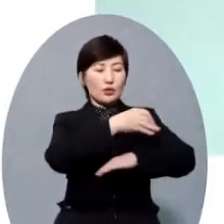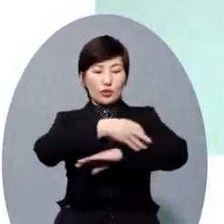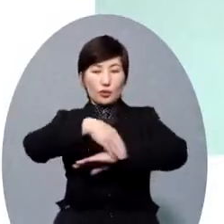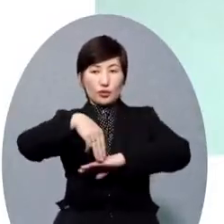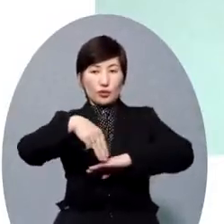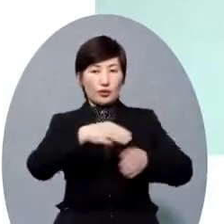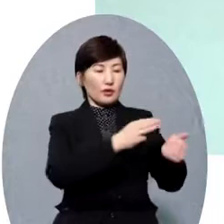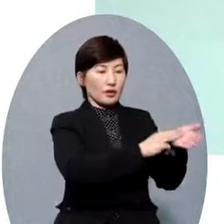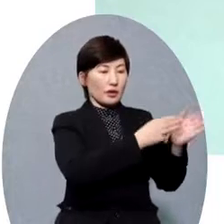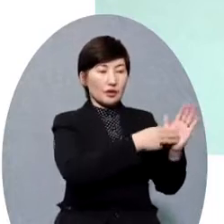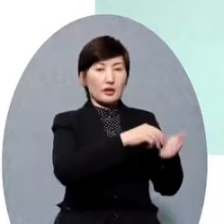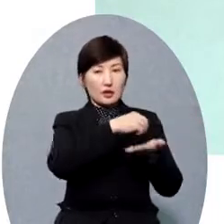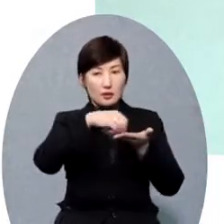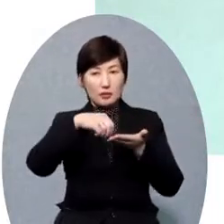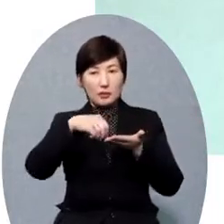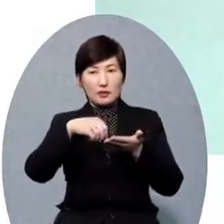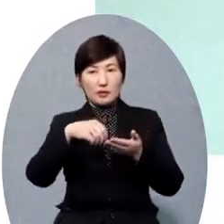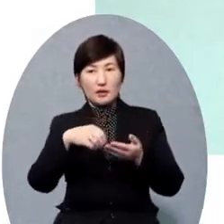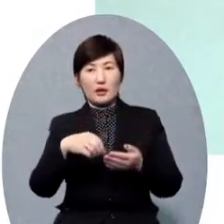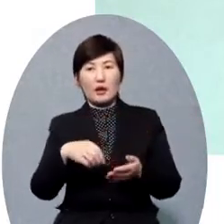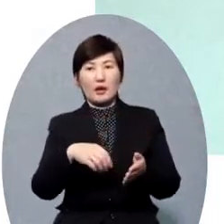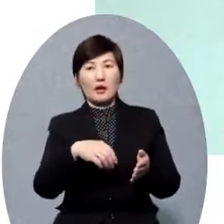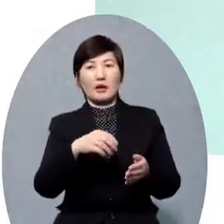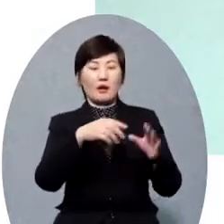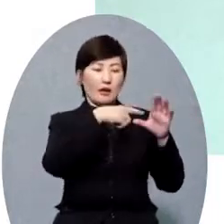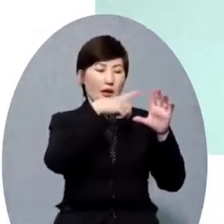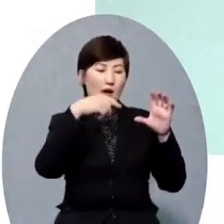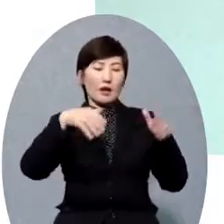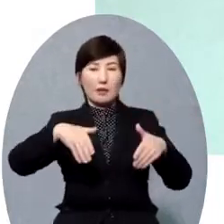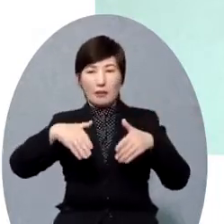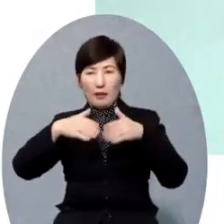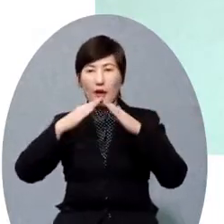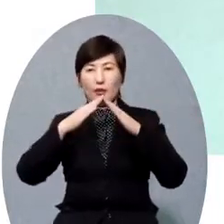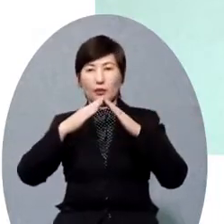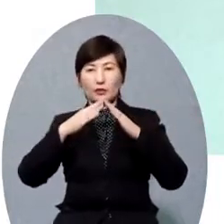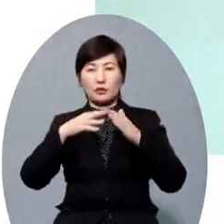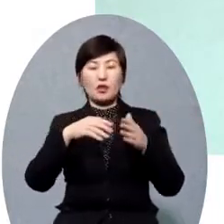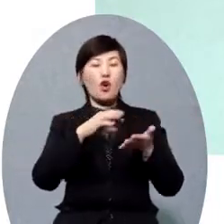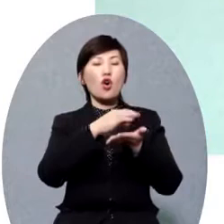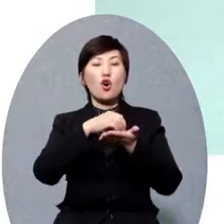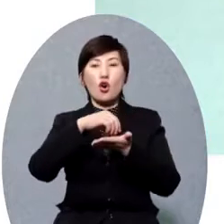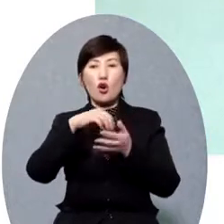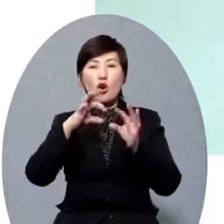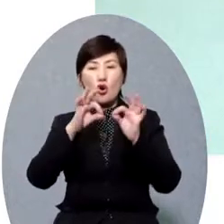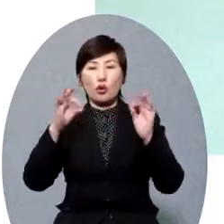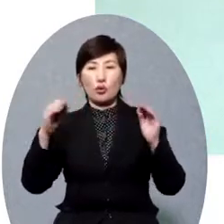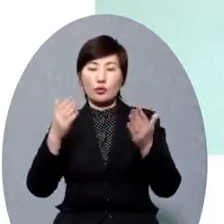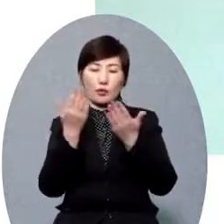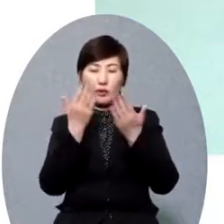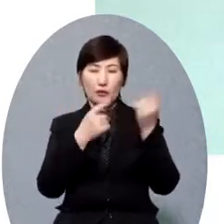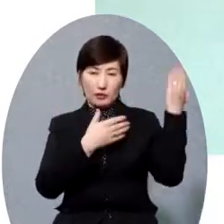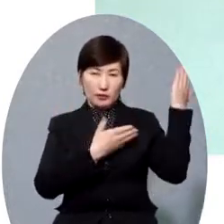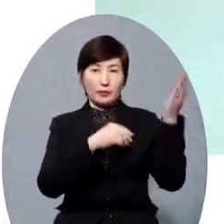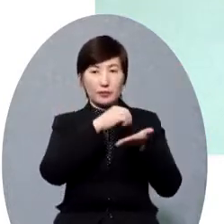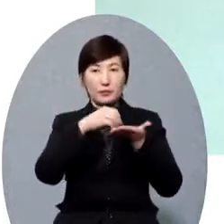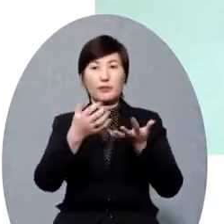Хасах 3 0 цэгийг дайрсан k тэнцүү 2 Налалттай шулууны тэгштгэл бичиж